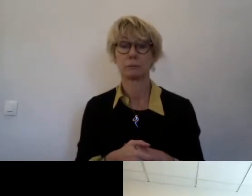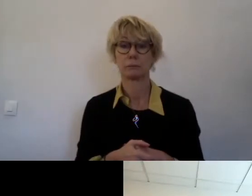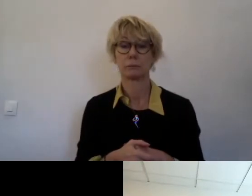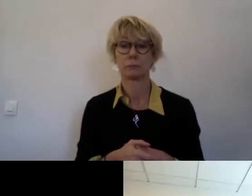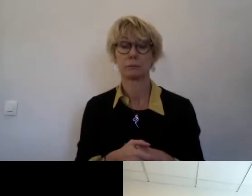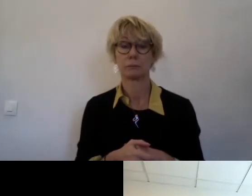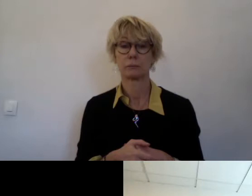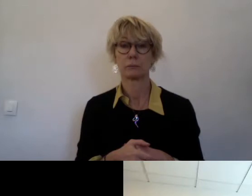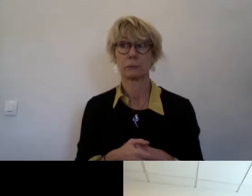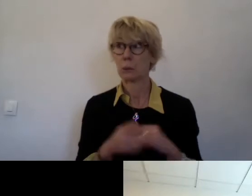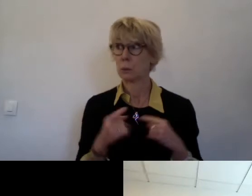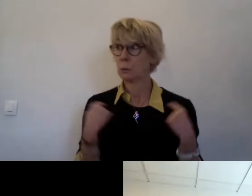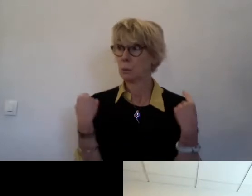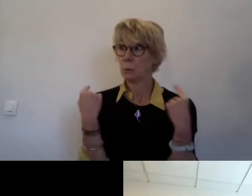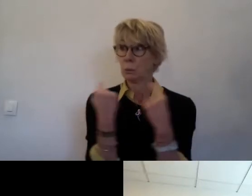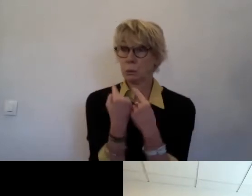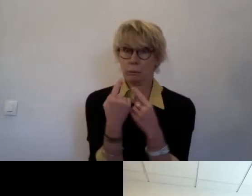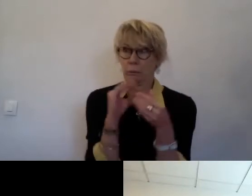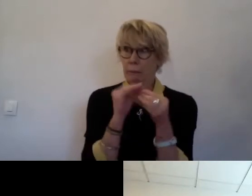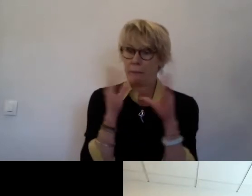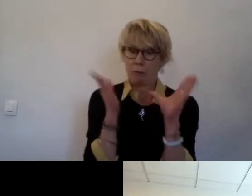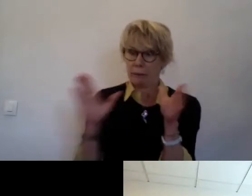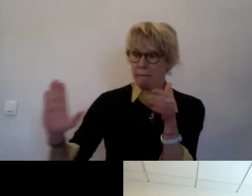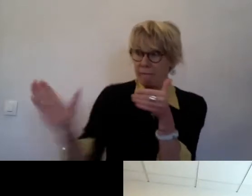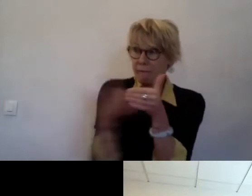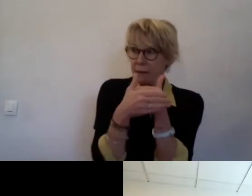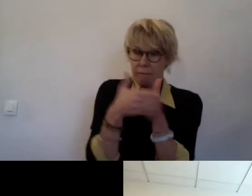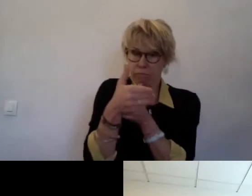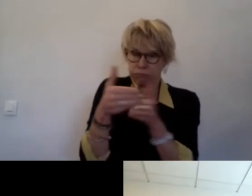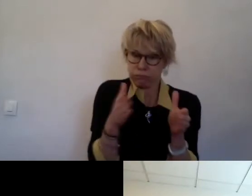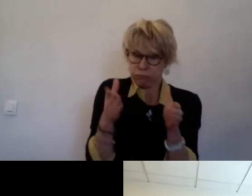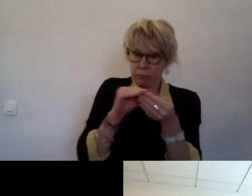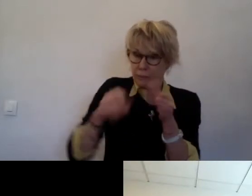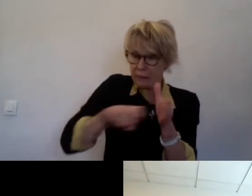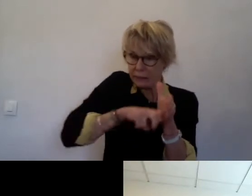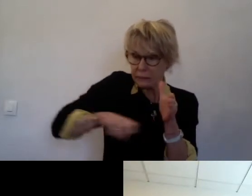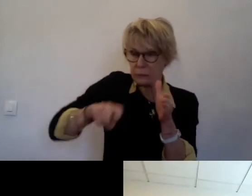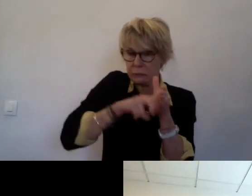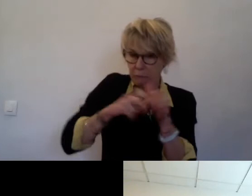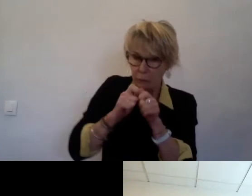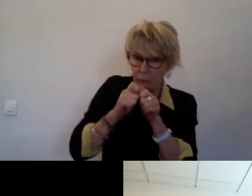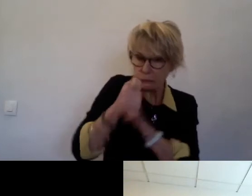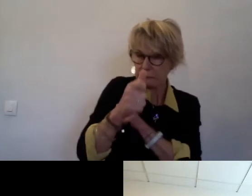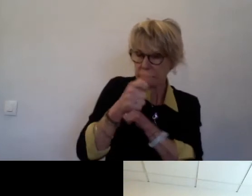on s'est renfermé sur nous-mêmes. On a fermé l'hôpital. On a vu que l'isolement avait des conséquences importantes. Et du coup,